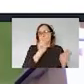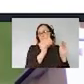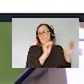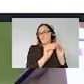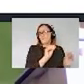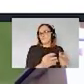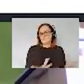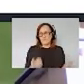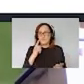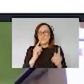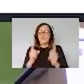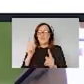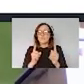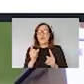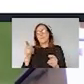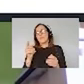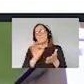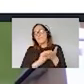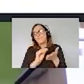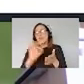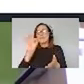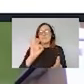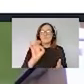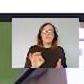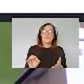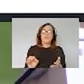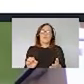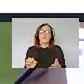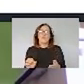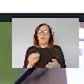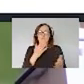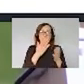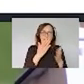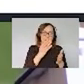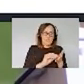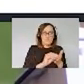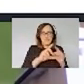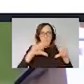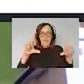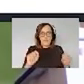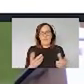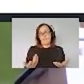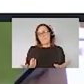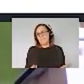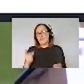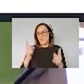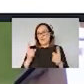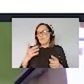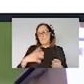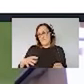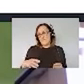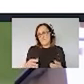wiemy doskonale, że czasem, kiedy ktoś rysuje, pisze, skupia się bardziej, aniżeli kiedy patrzy w ekran. W związku z czym czasem to